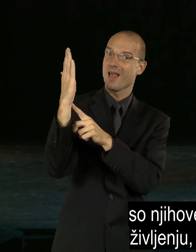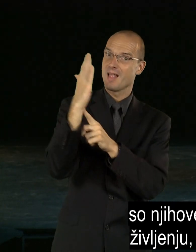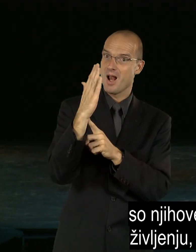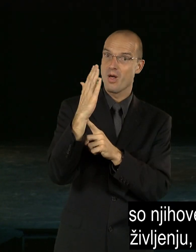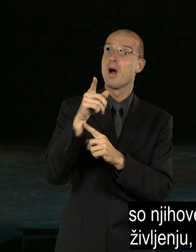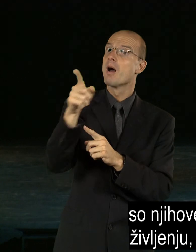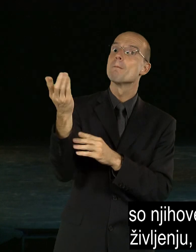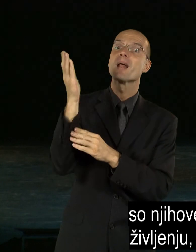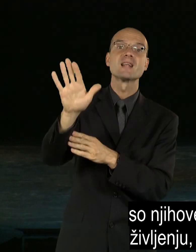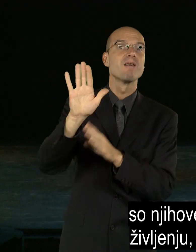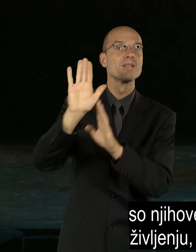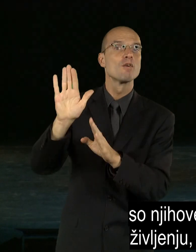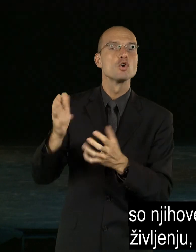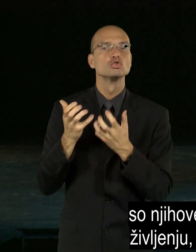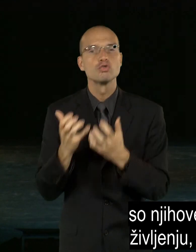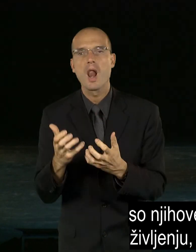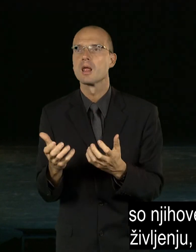želje, hrepenenja,